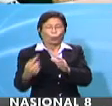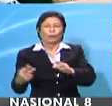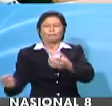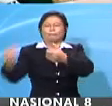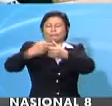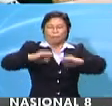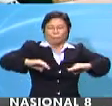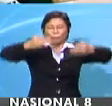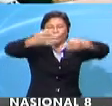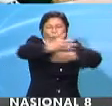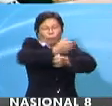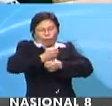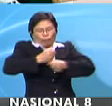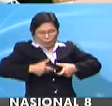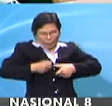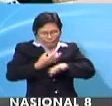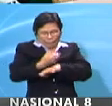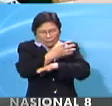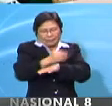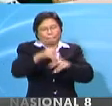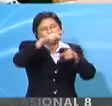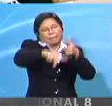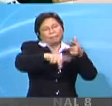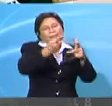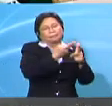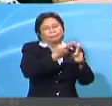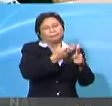final untuk perubutan pingat emas dan